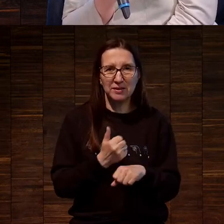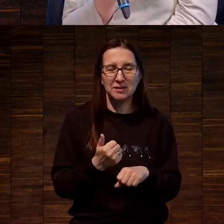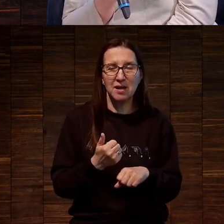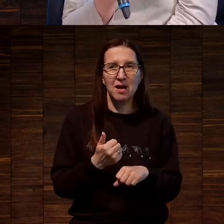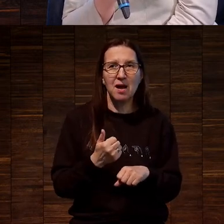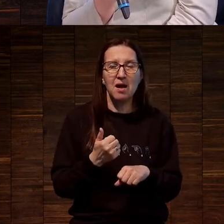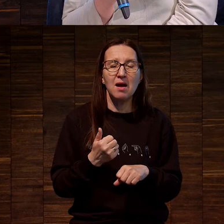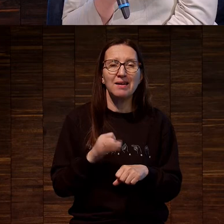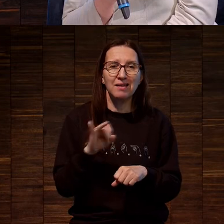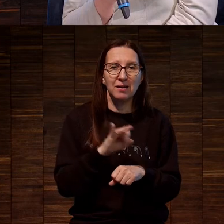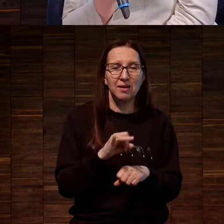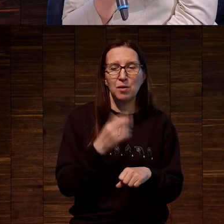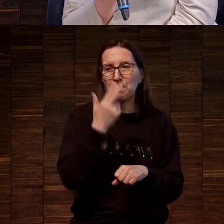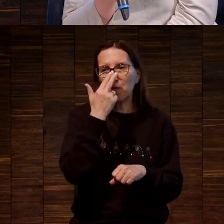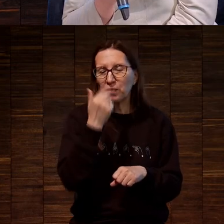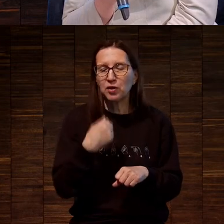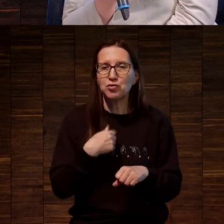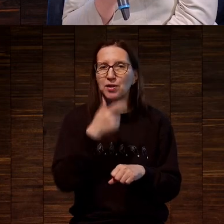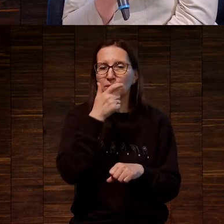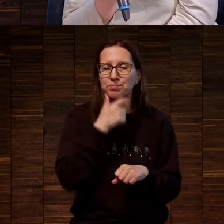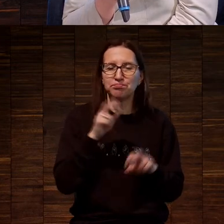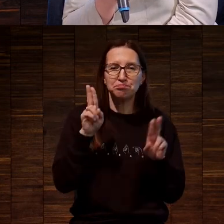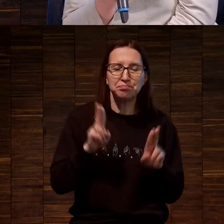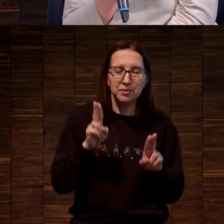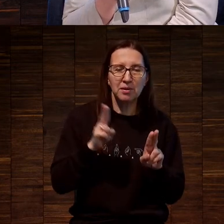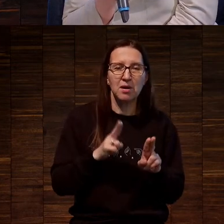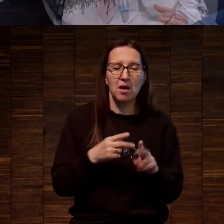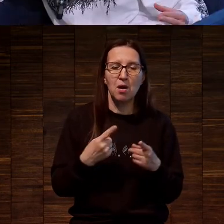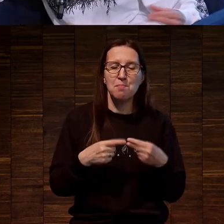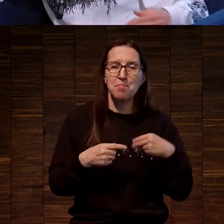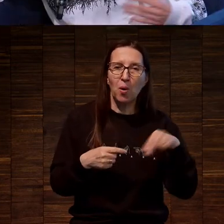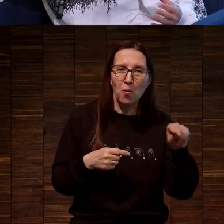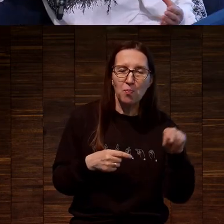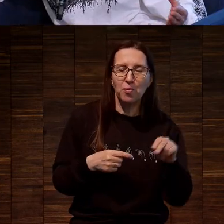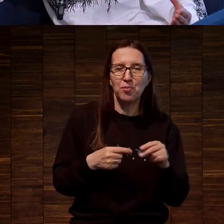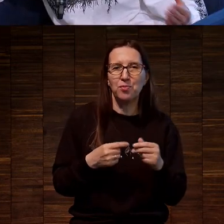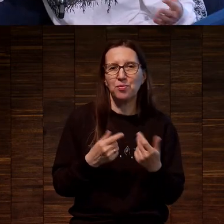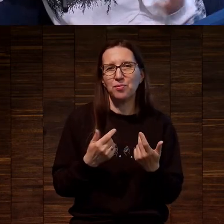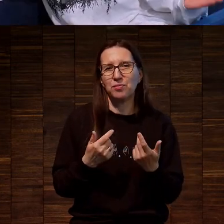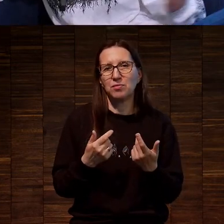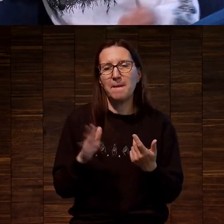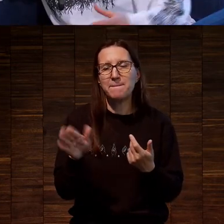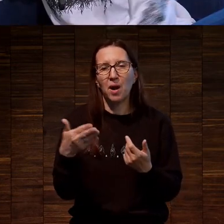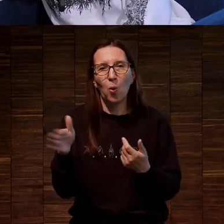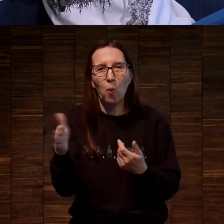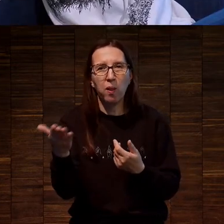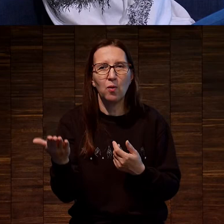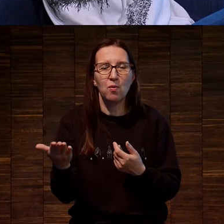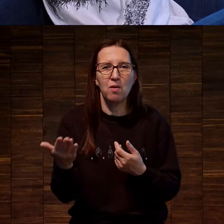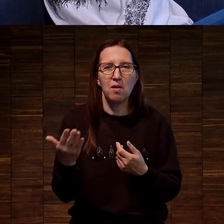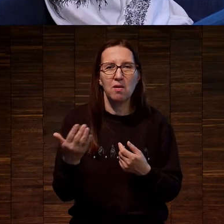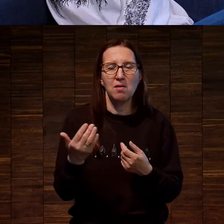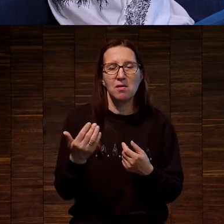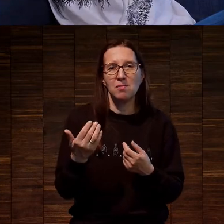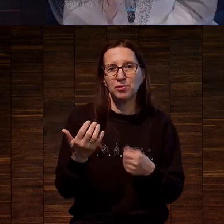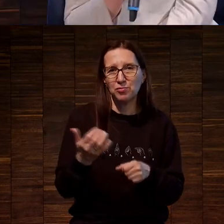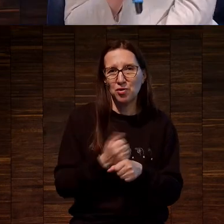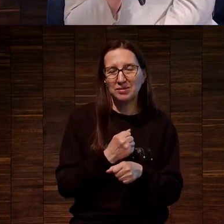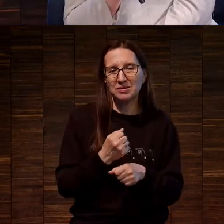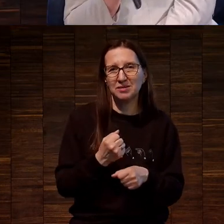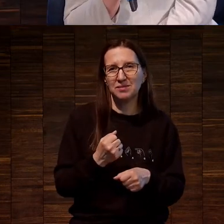привычные нормативные формы поведения в городе, да. Через покупку, через там прогулку. Ты лучше меня